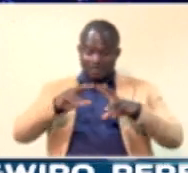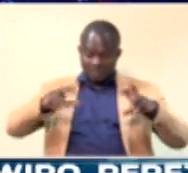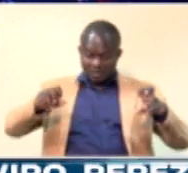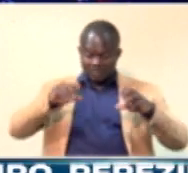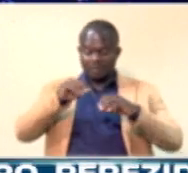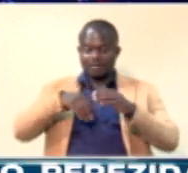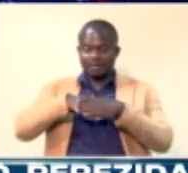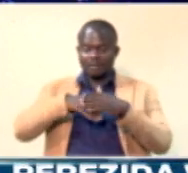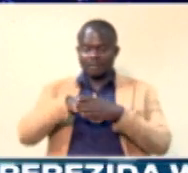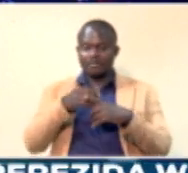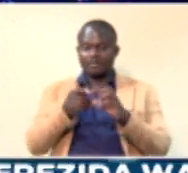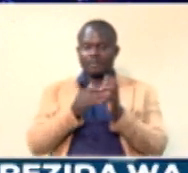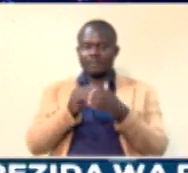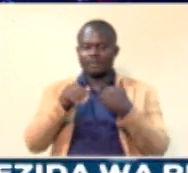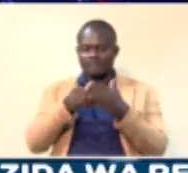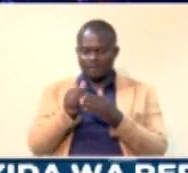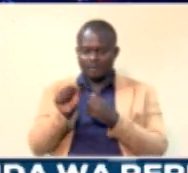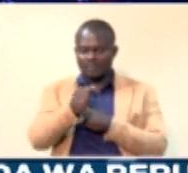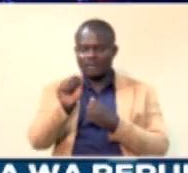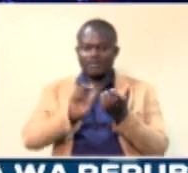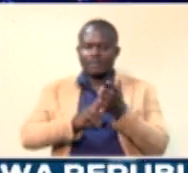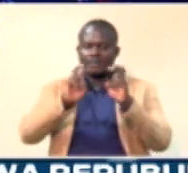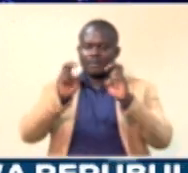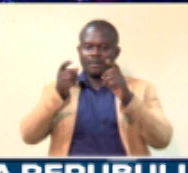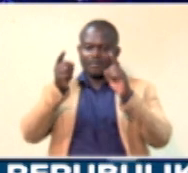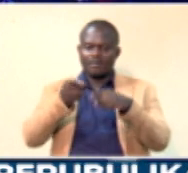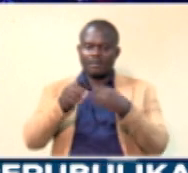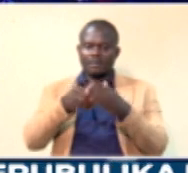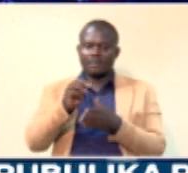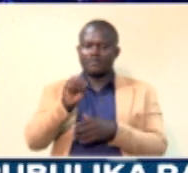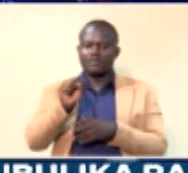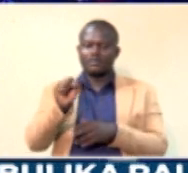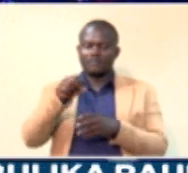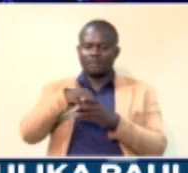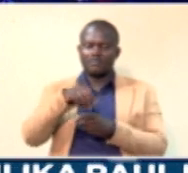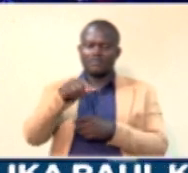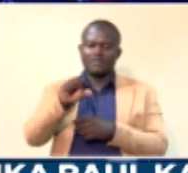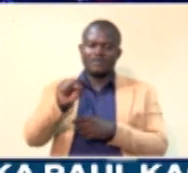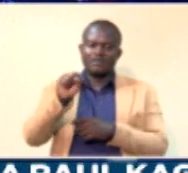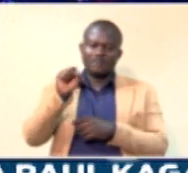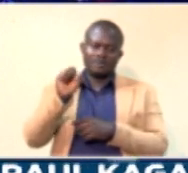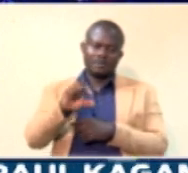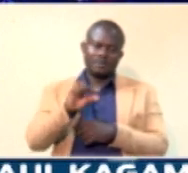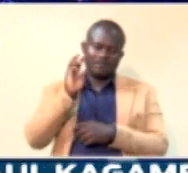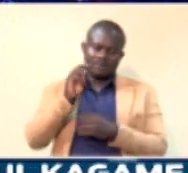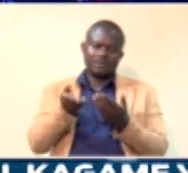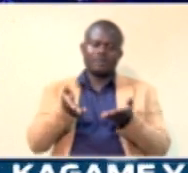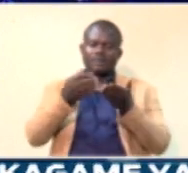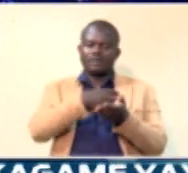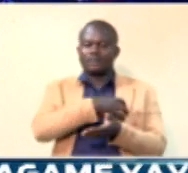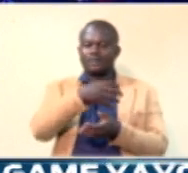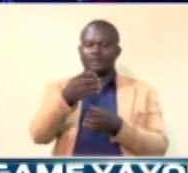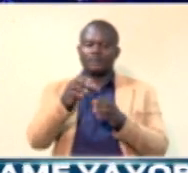mu bya Ruhago ndetse no mu bukerarugendo bakabemeza ko kugera kwa Messi muri Paris Saint-Germain bizazamura